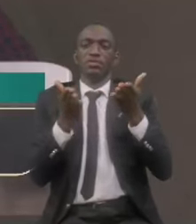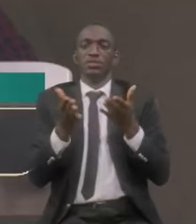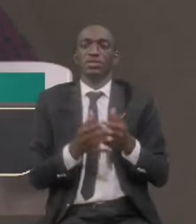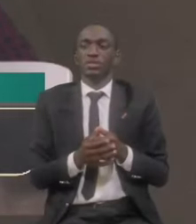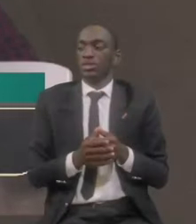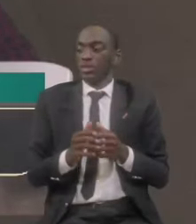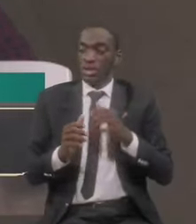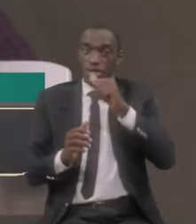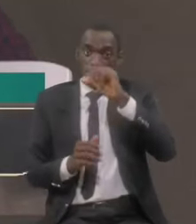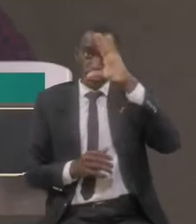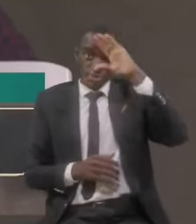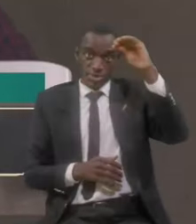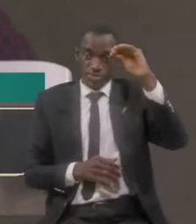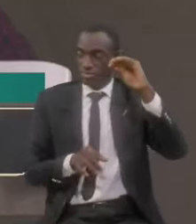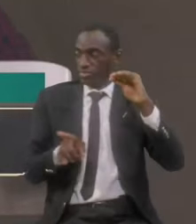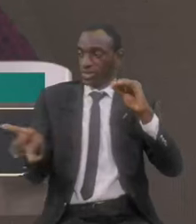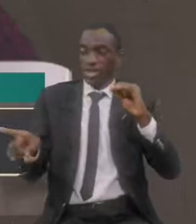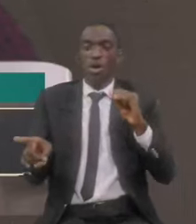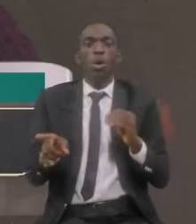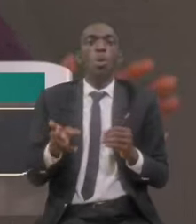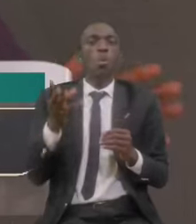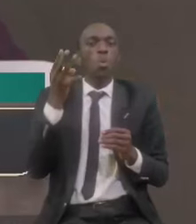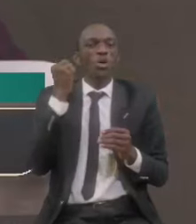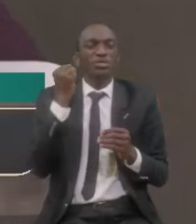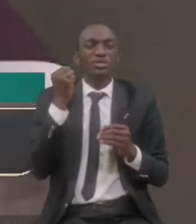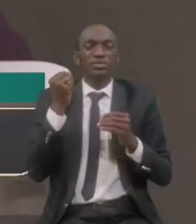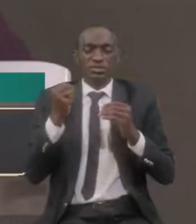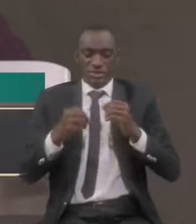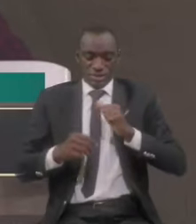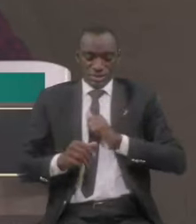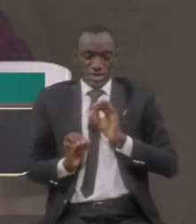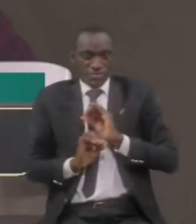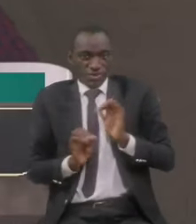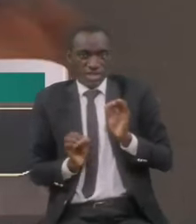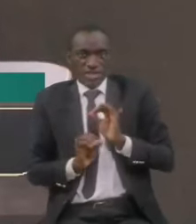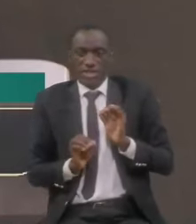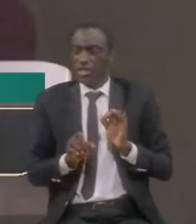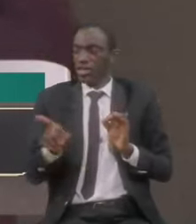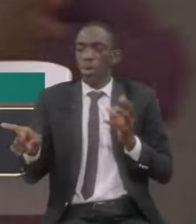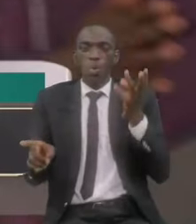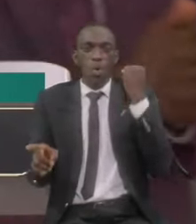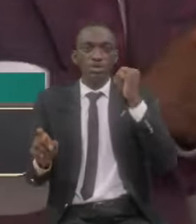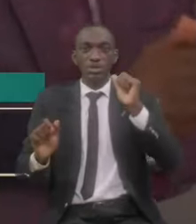il avait un sacrifice désintéressé dans le service.